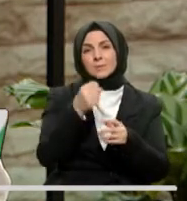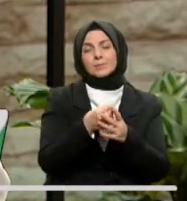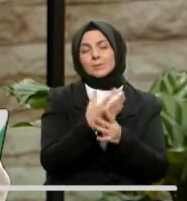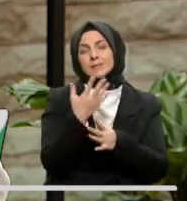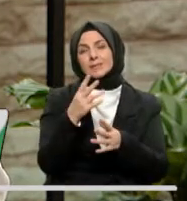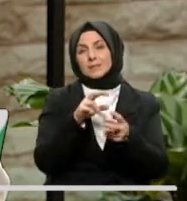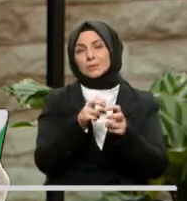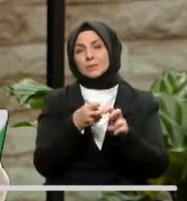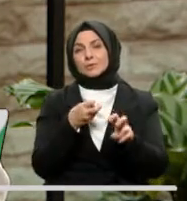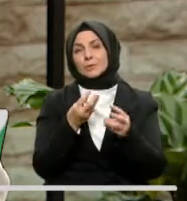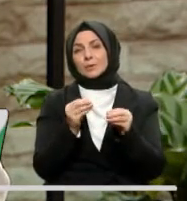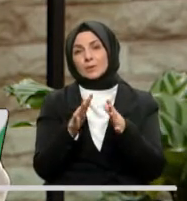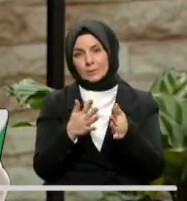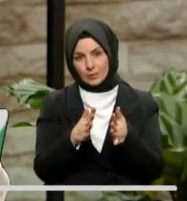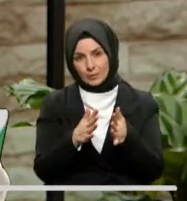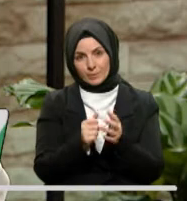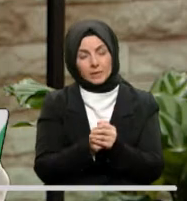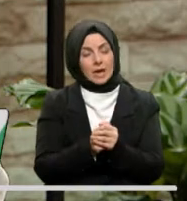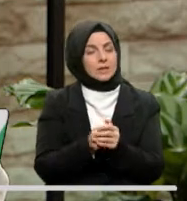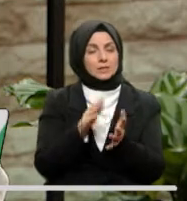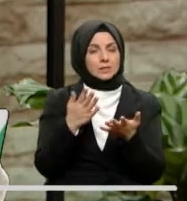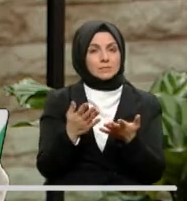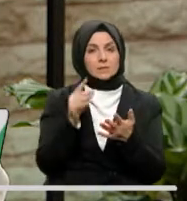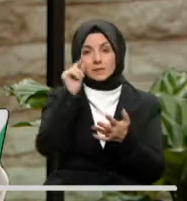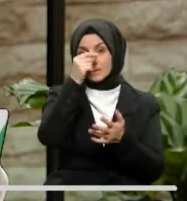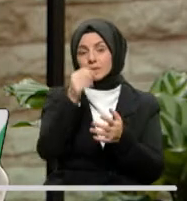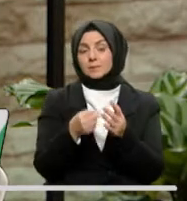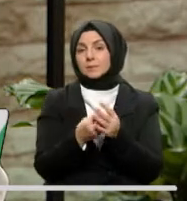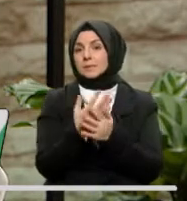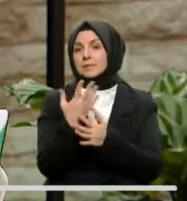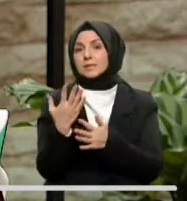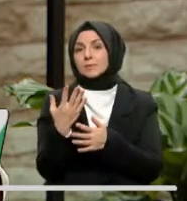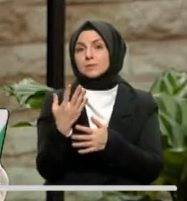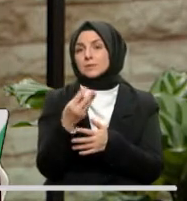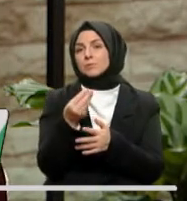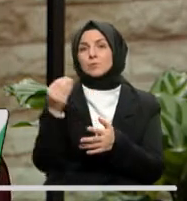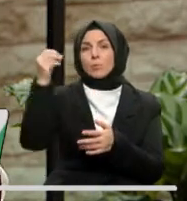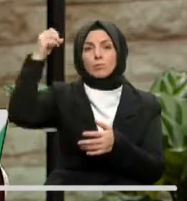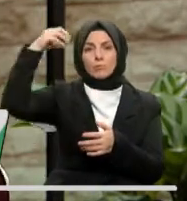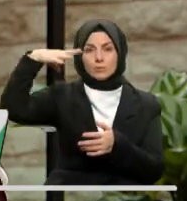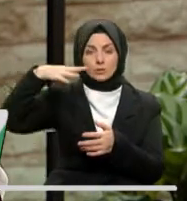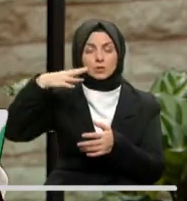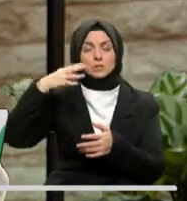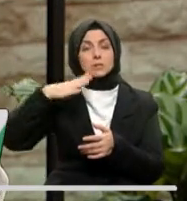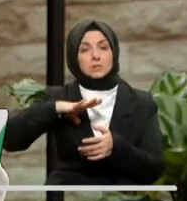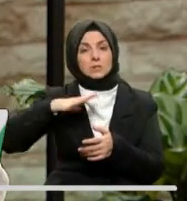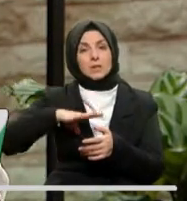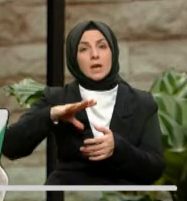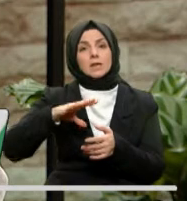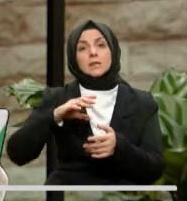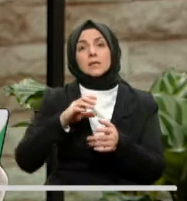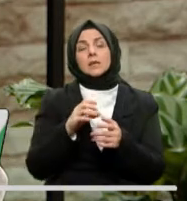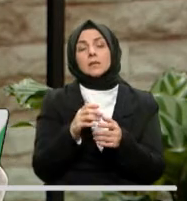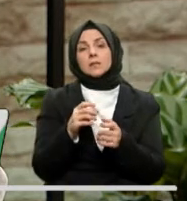Biz bitkiler Işık bakımından yüksek Işık isteyen bitkiler rakamlara gemim Atiklik çok şeylere girmeyim 10 günlük savaşı en çok sevdikleri yüksek